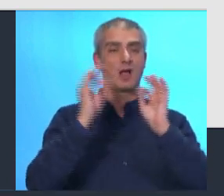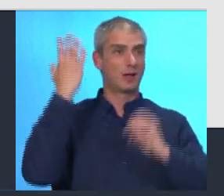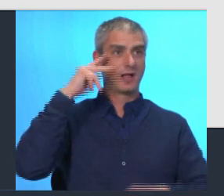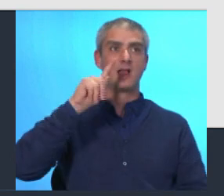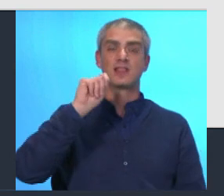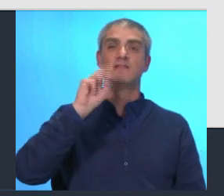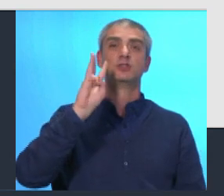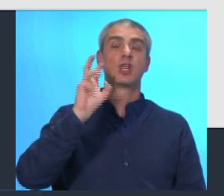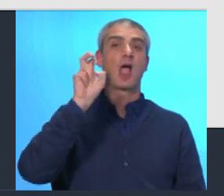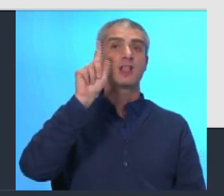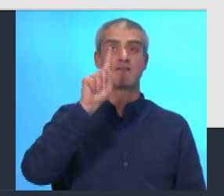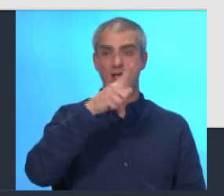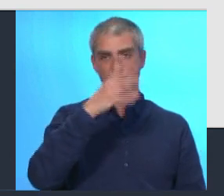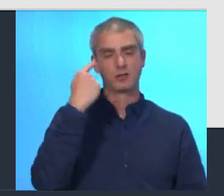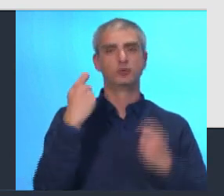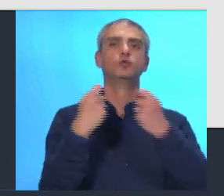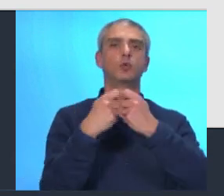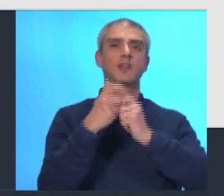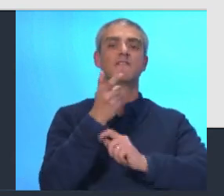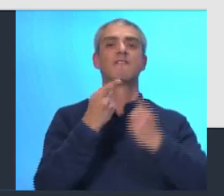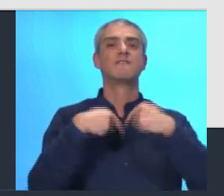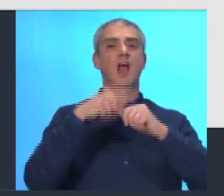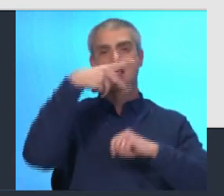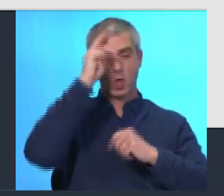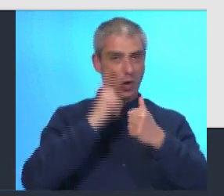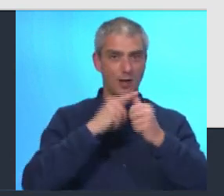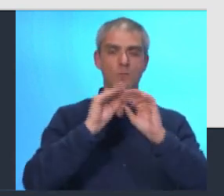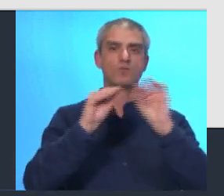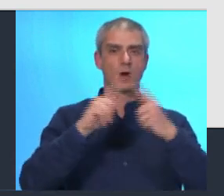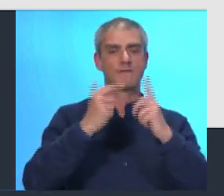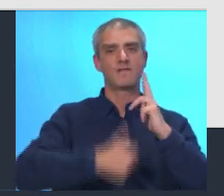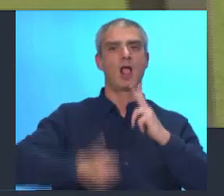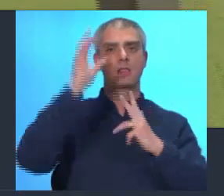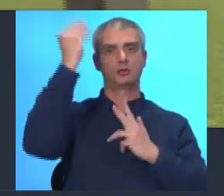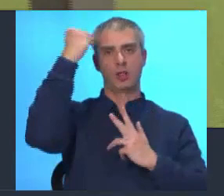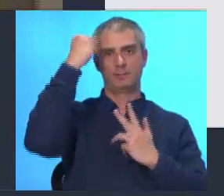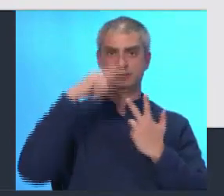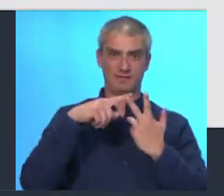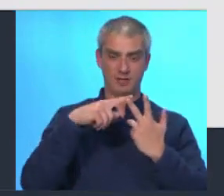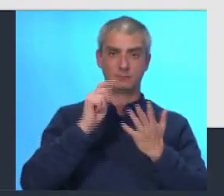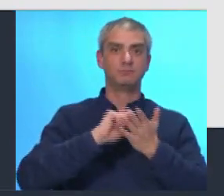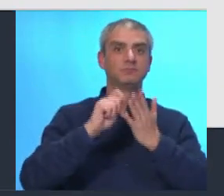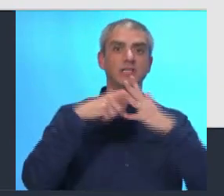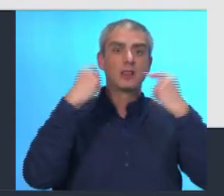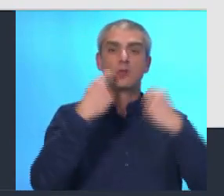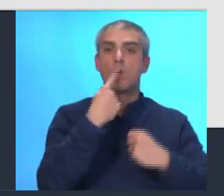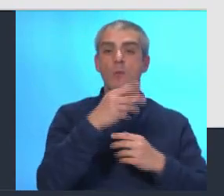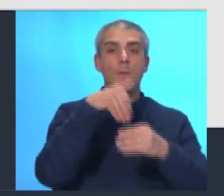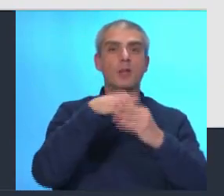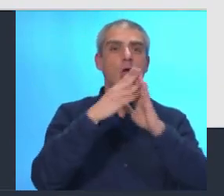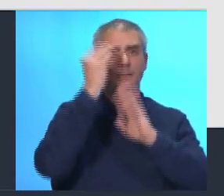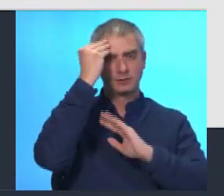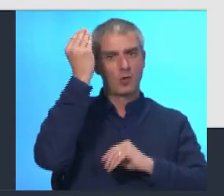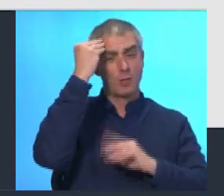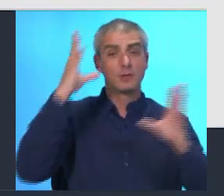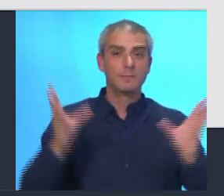בתשע"ו. למהלך הזה היו שותפים ועד ההורים, המורים והנהגת בית הספר. במשרד החינוך נמסר כי בבית הספר לומדים